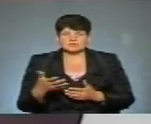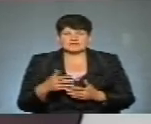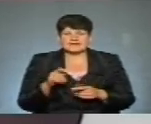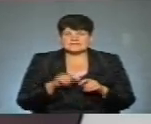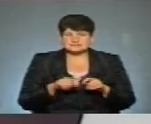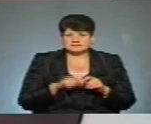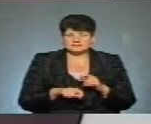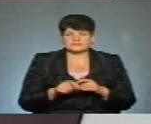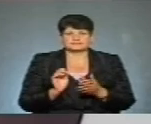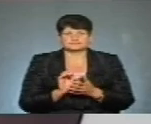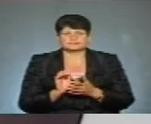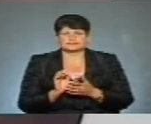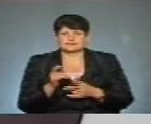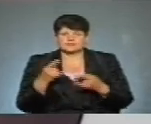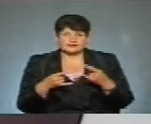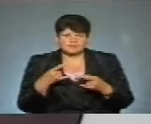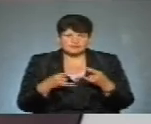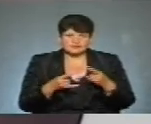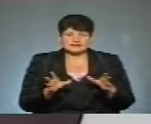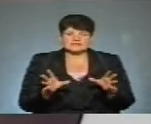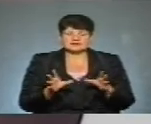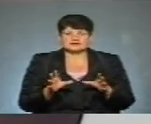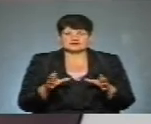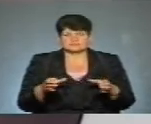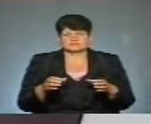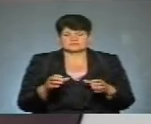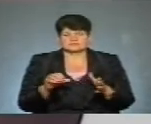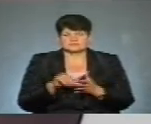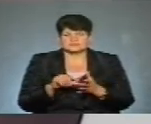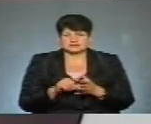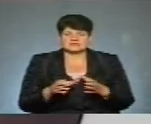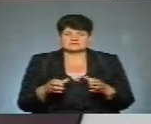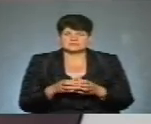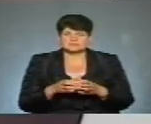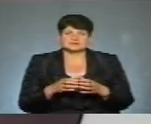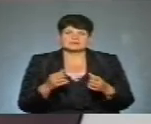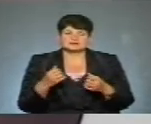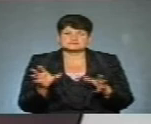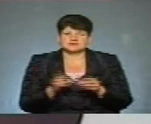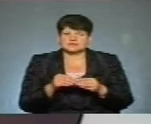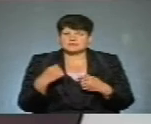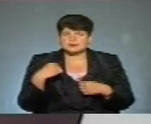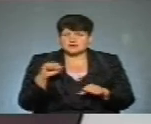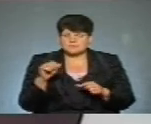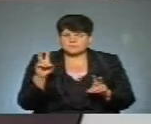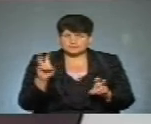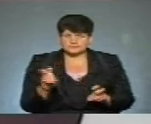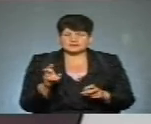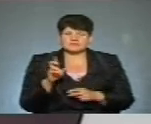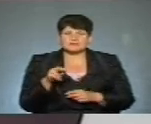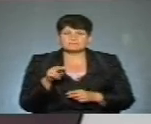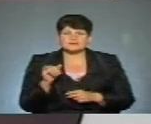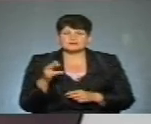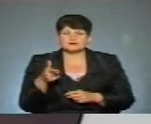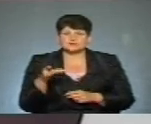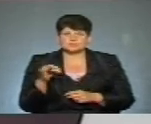і представники громадського об'єднання «Спільна перемога» та «Гулівер», каже Тетяна Атаджанова. На площі також є зірка біатлоністки Олени Підгрушної